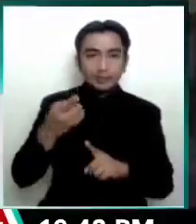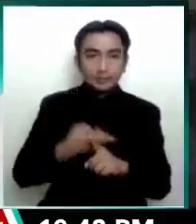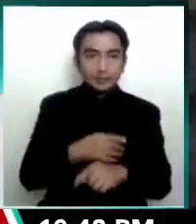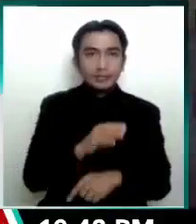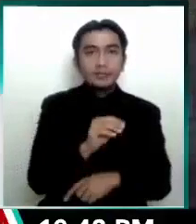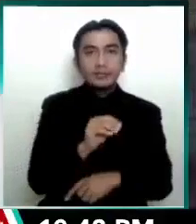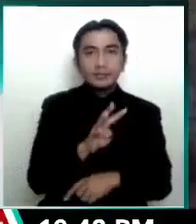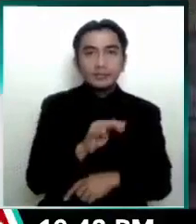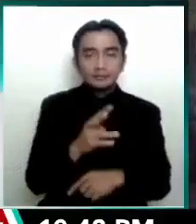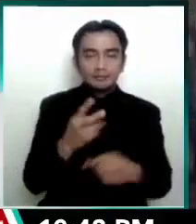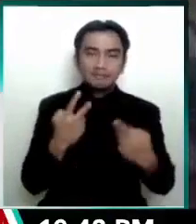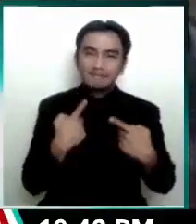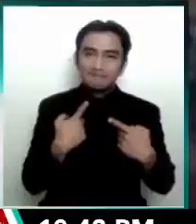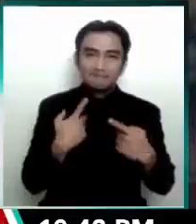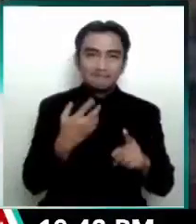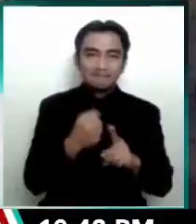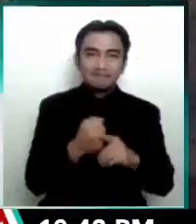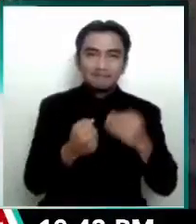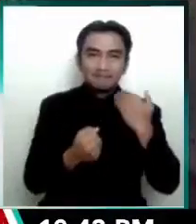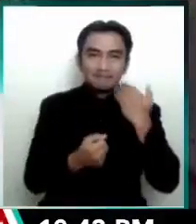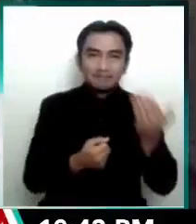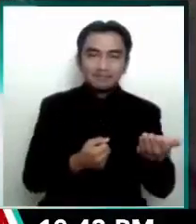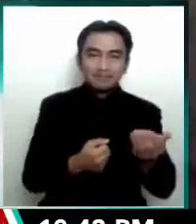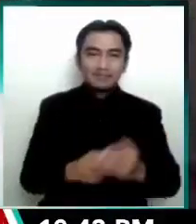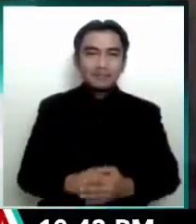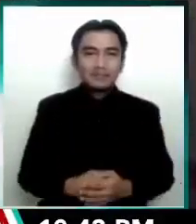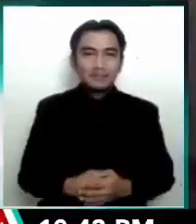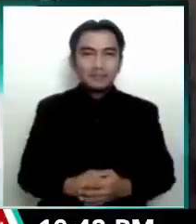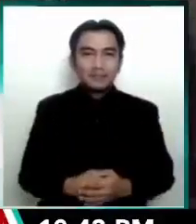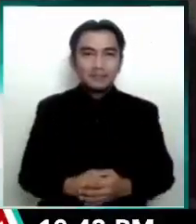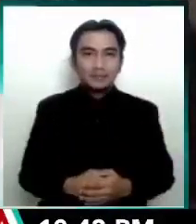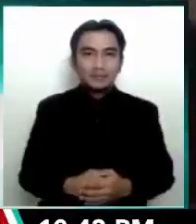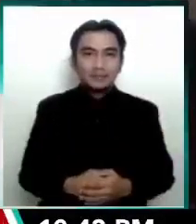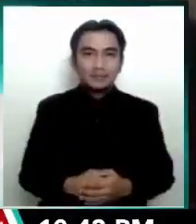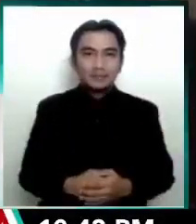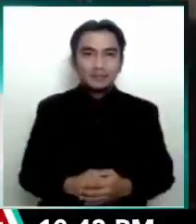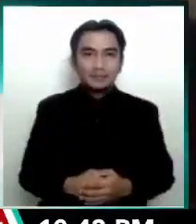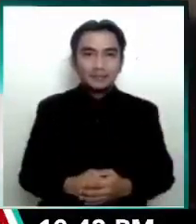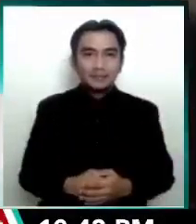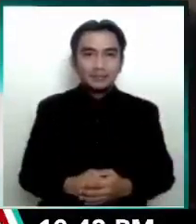ang nasawi. Sani Marefra, nagbabalita para sa GMA Integrated News.